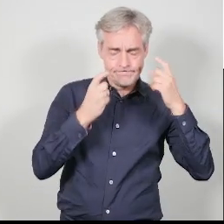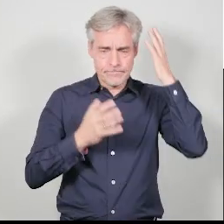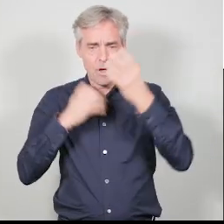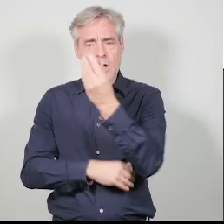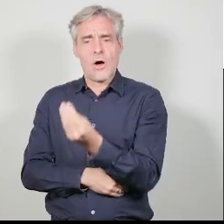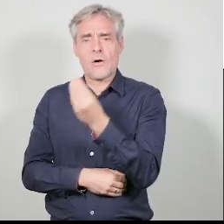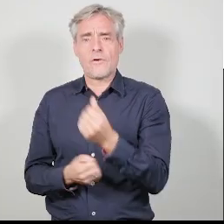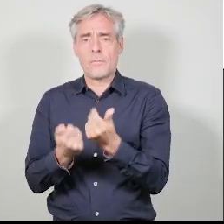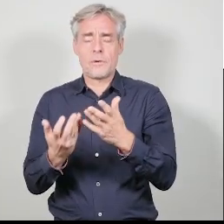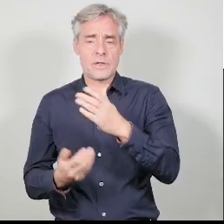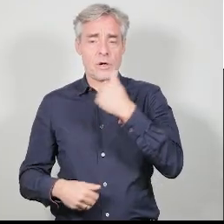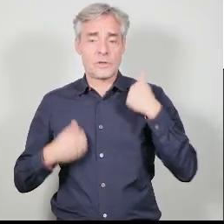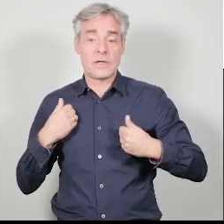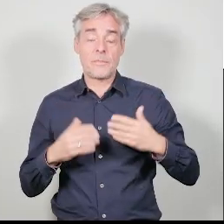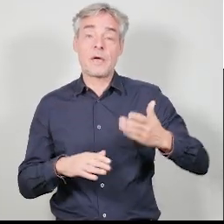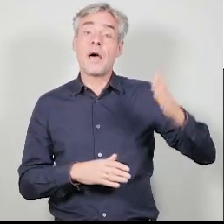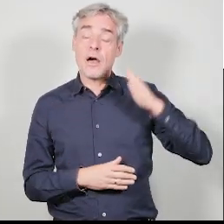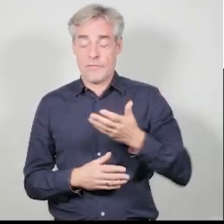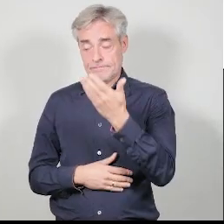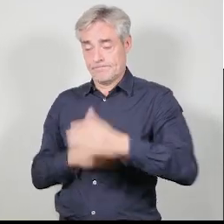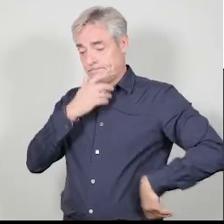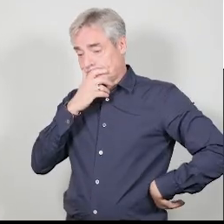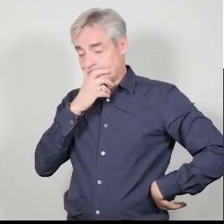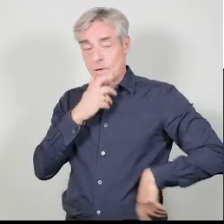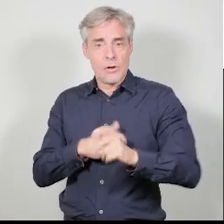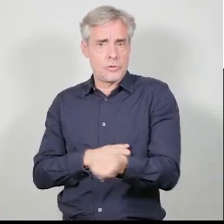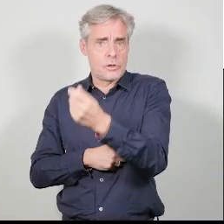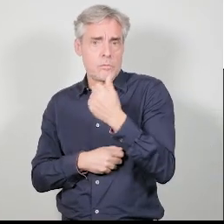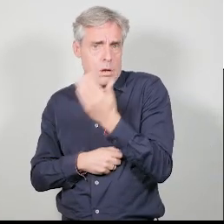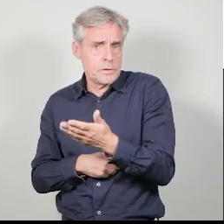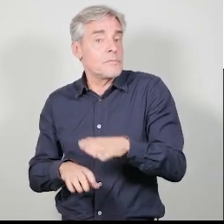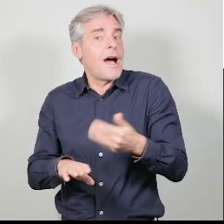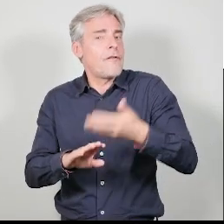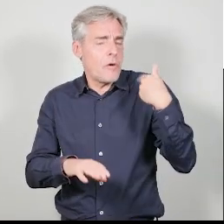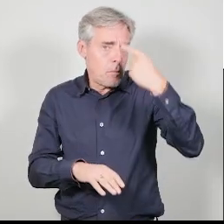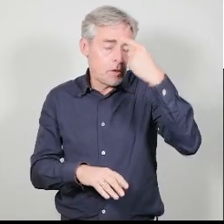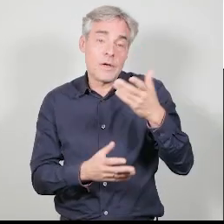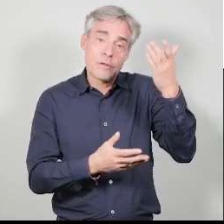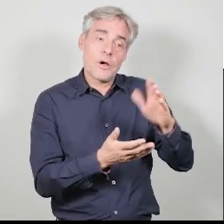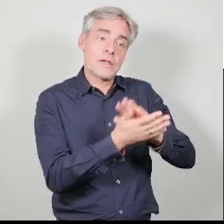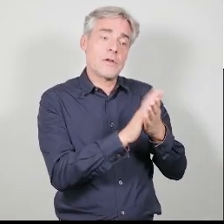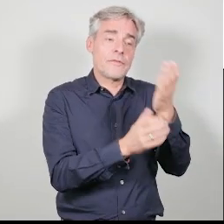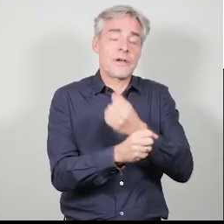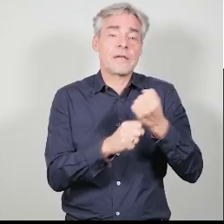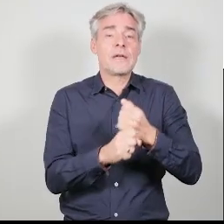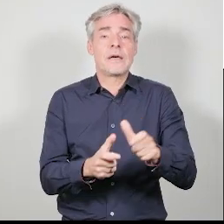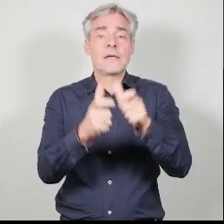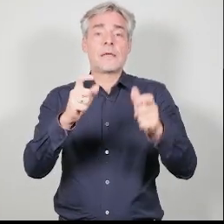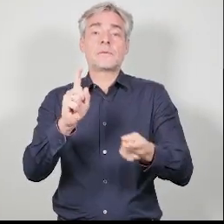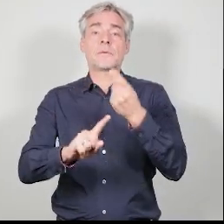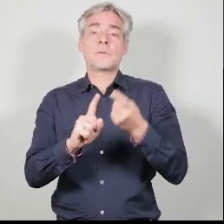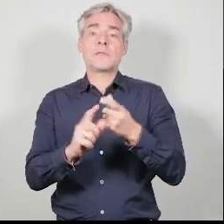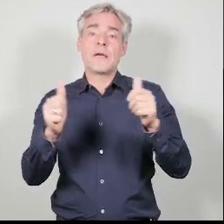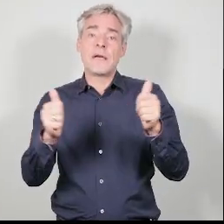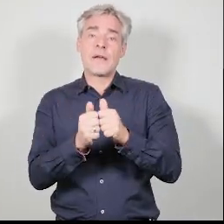enfants polyhandicapés, qui à l'époque d'ailleurs sont considérés comme inéducables, qui va créer pour eux un établissement spécialisé, mais sous